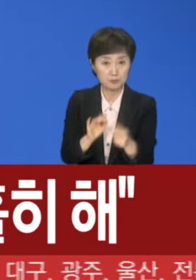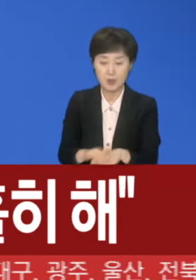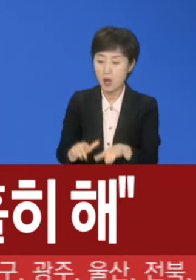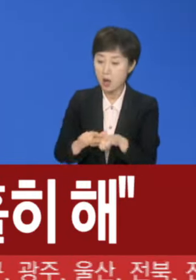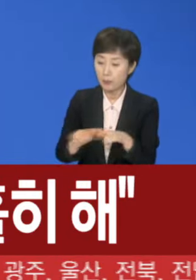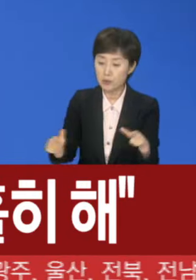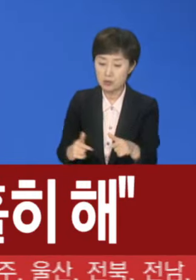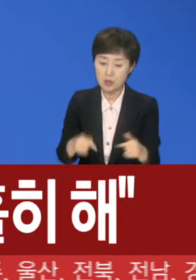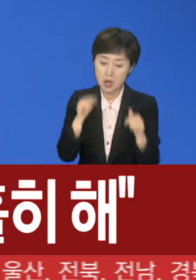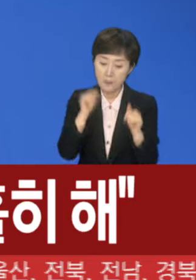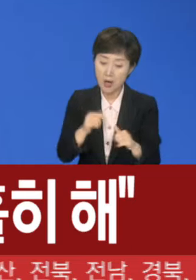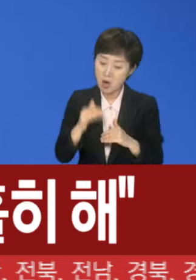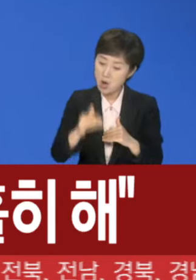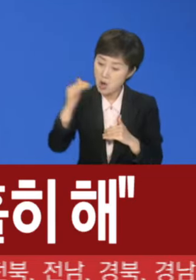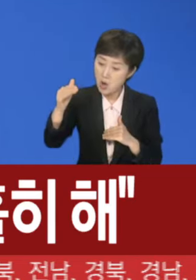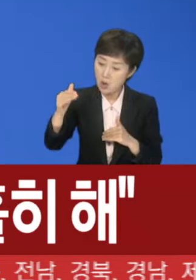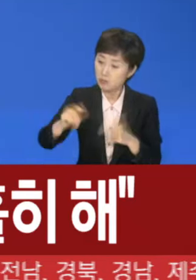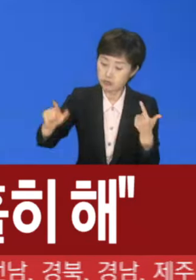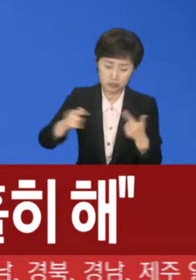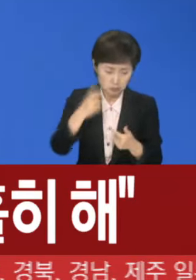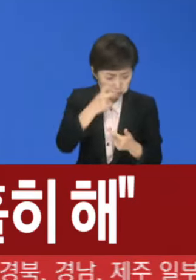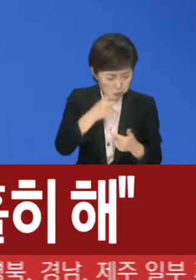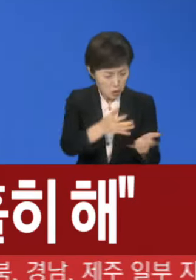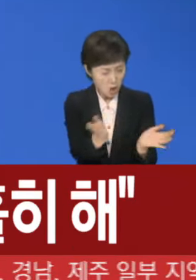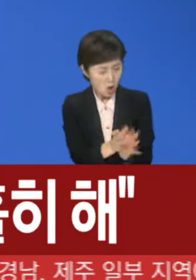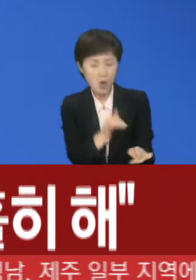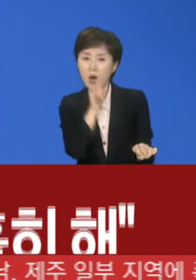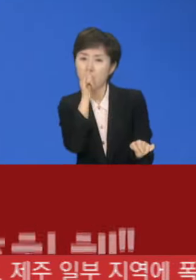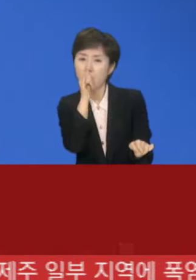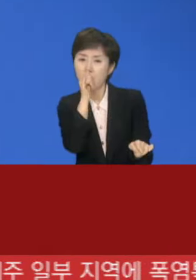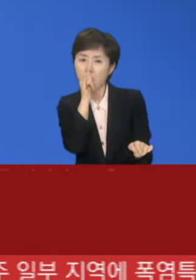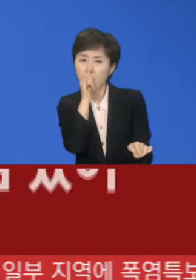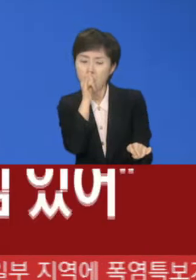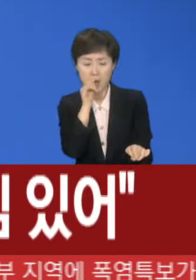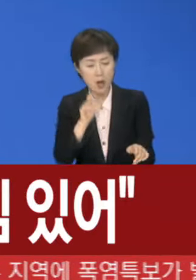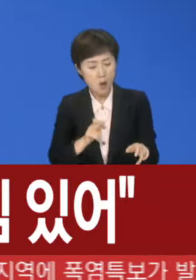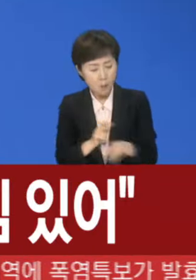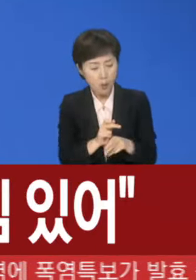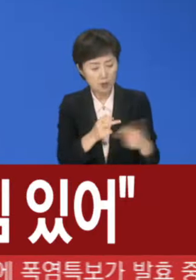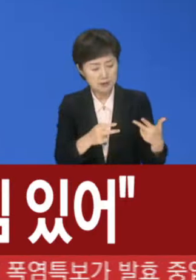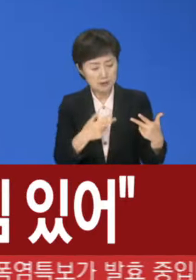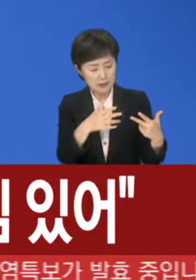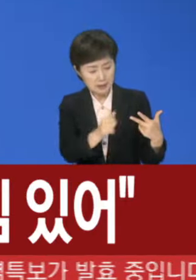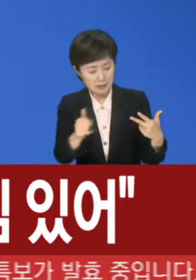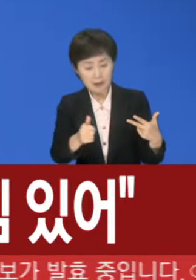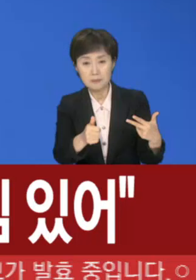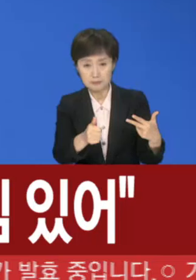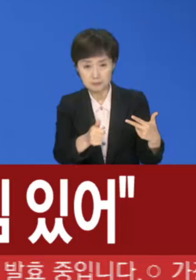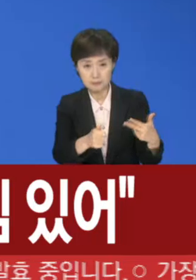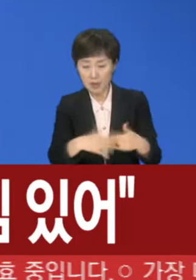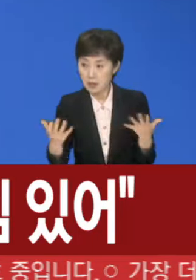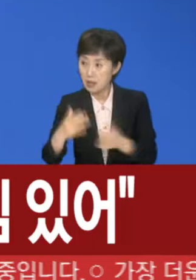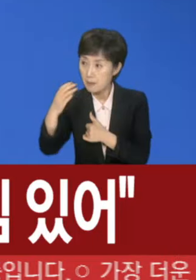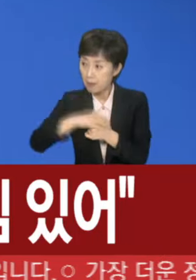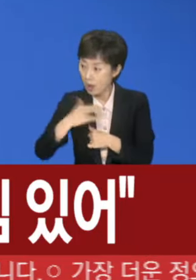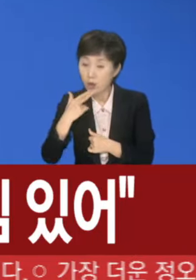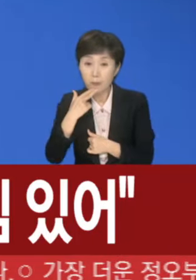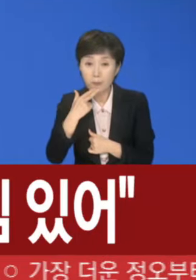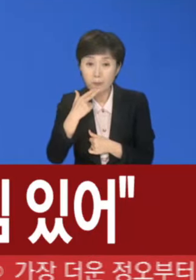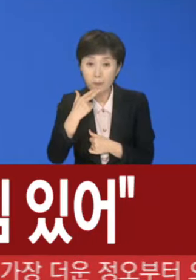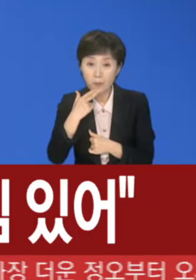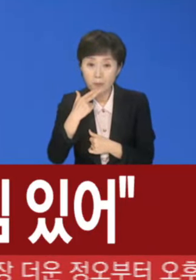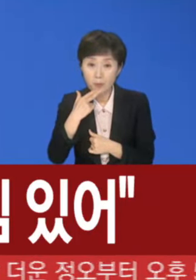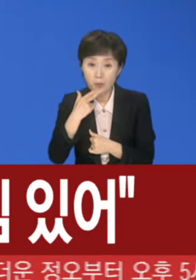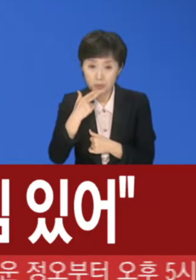평소 지휘체계와 다르게 수색조가 편성된 상황에서 포 7대대 본부 중대장으로부터 임무를 부여받지 않아